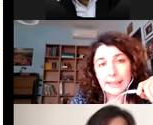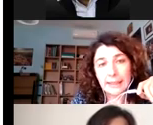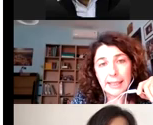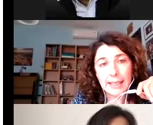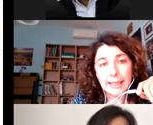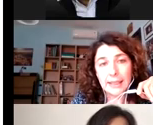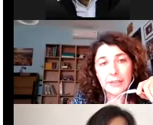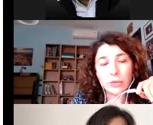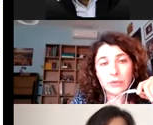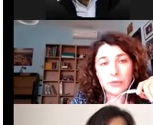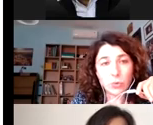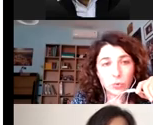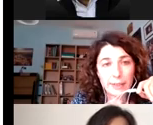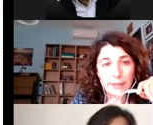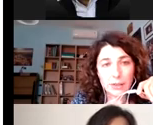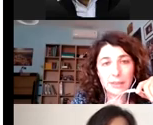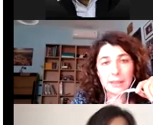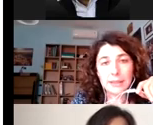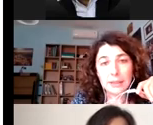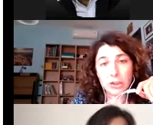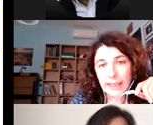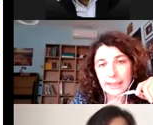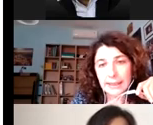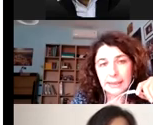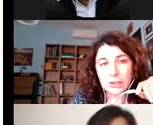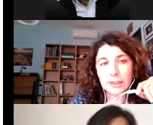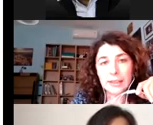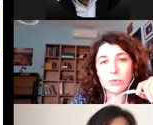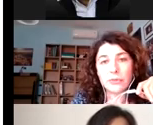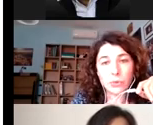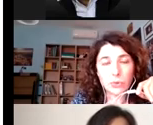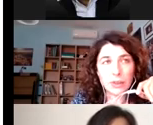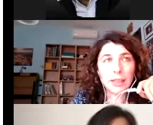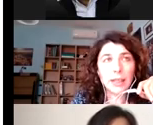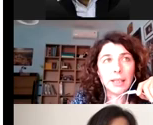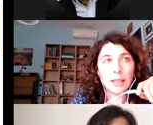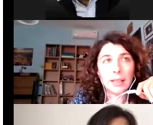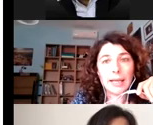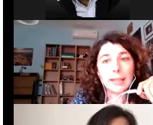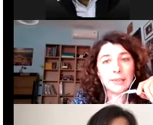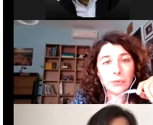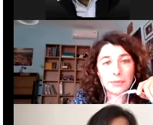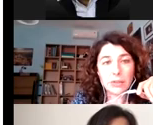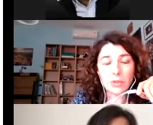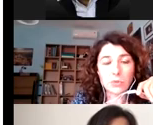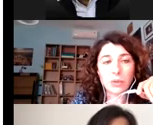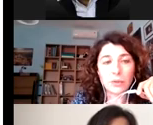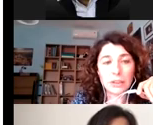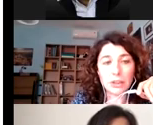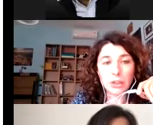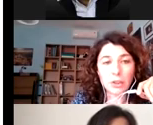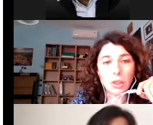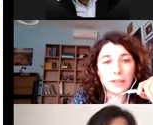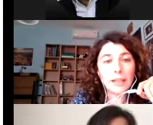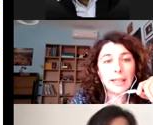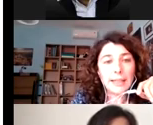di andare a indagare il livello di fiducia verso i media digitali e tradizionali come fonti eh anche di informazione sul covid